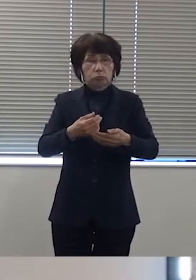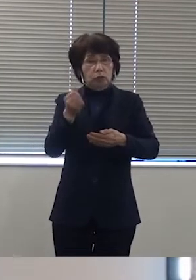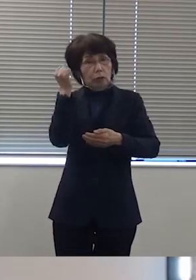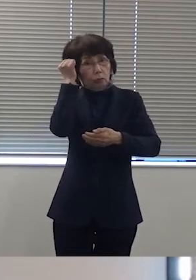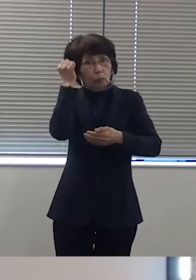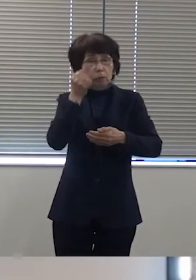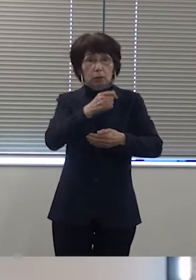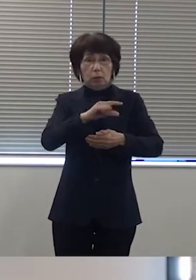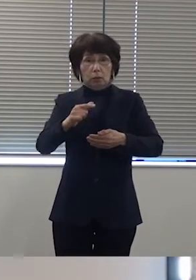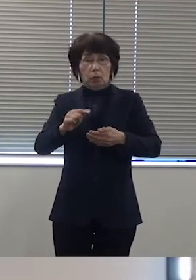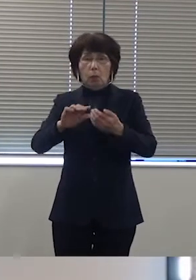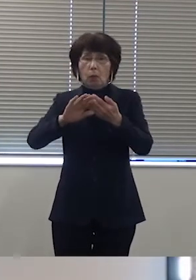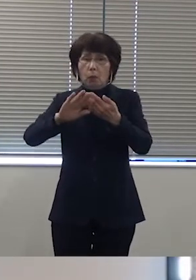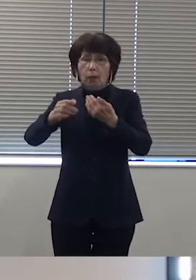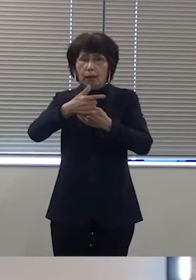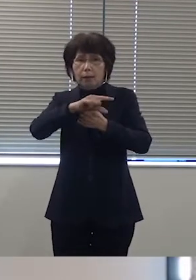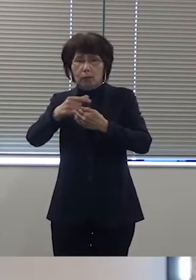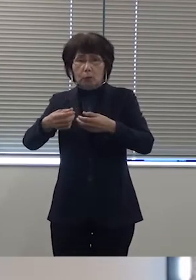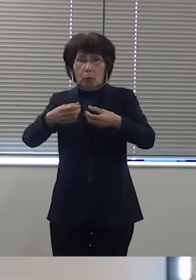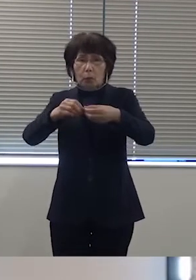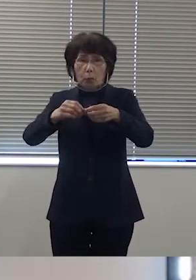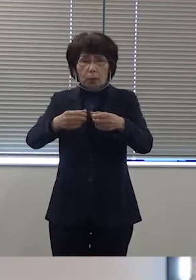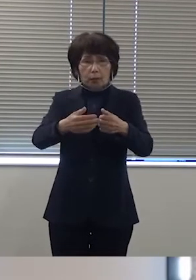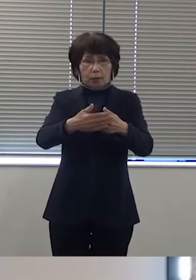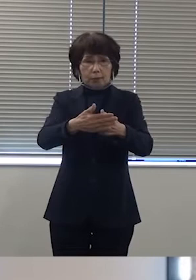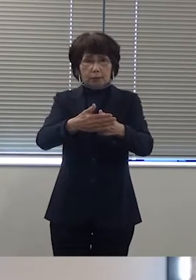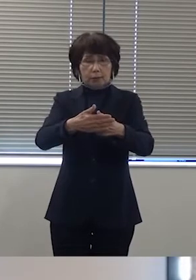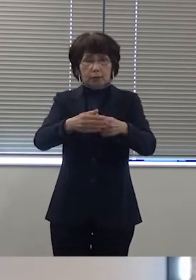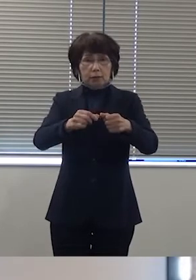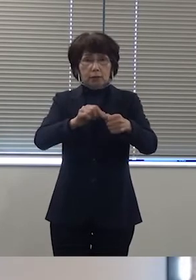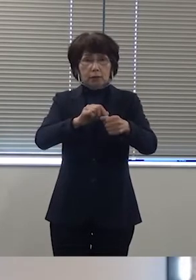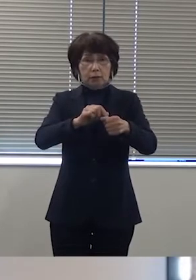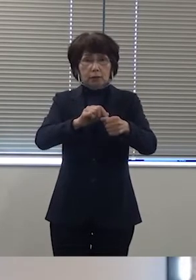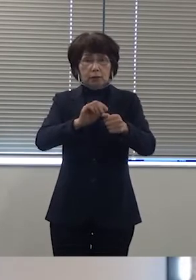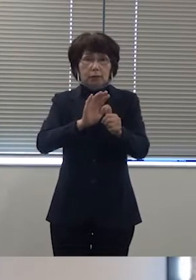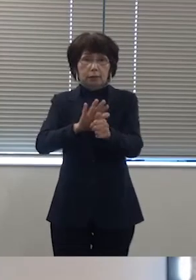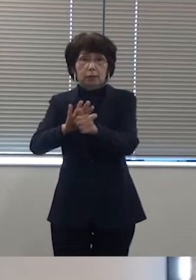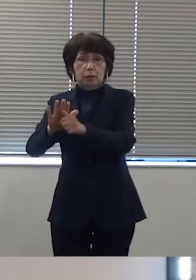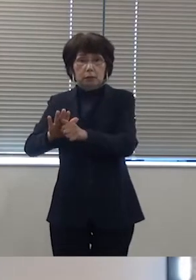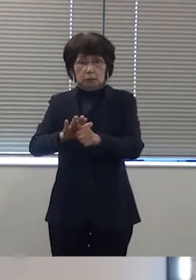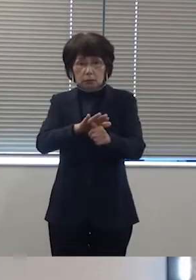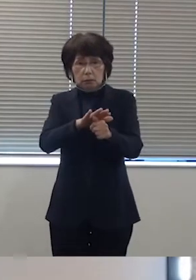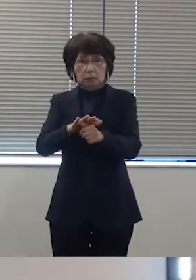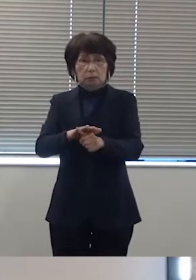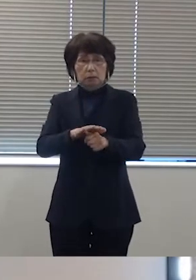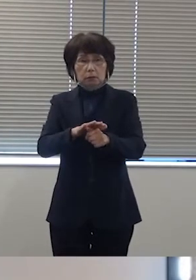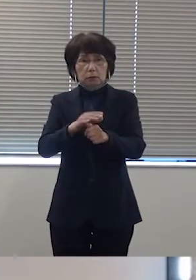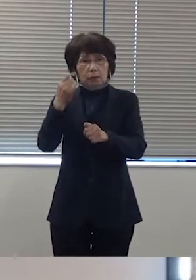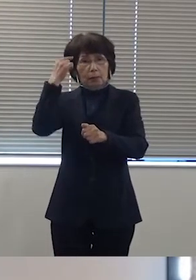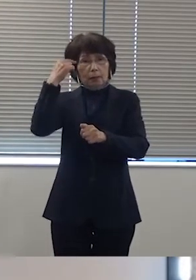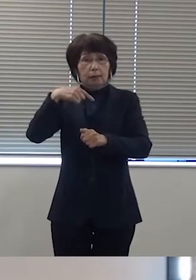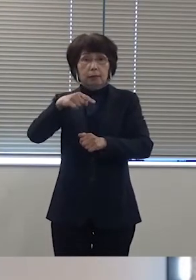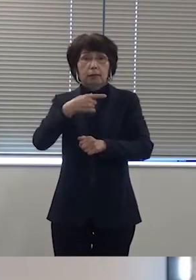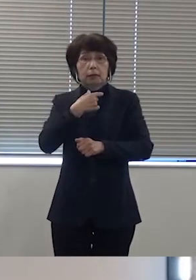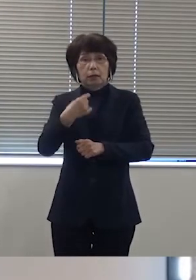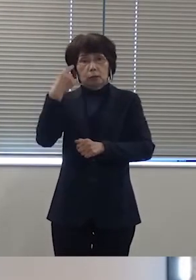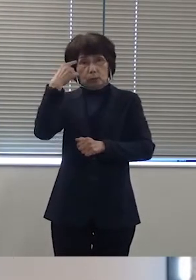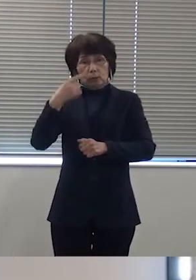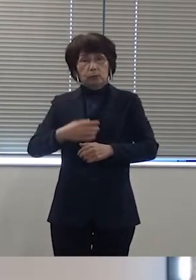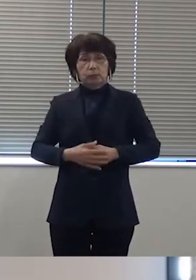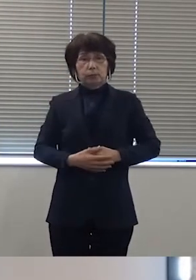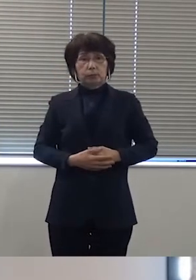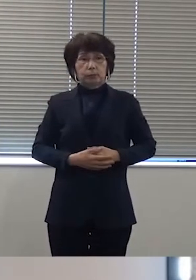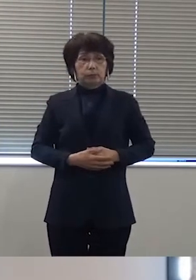うかなということになるというふうに理解しています。 あの市長のお考えをお伺いしたいんですけれども、ま